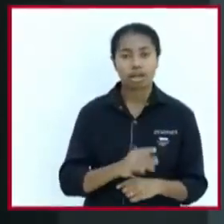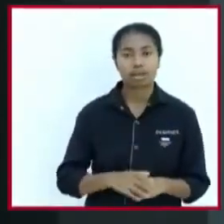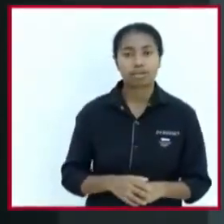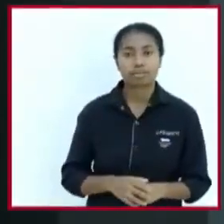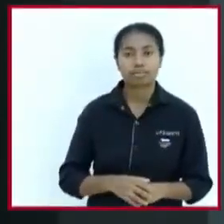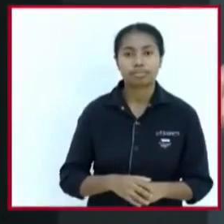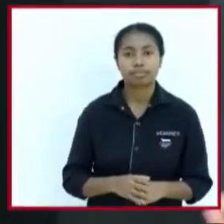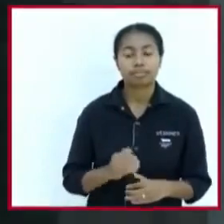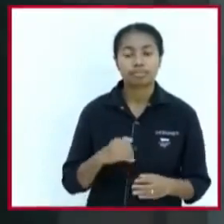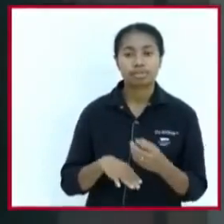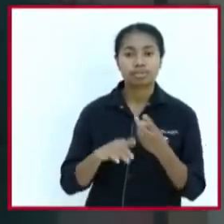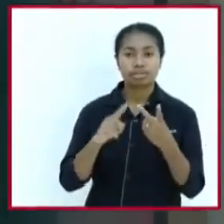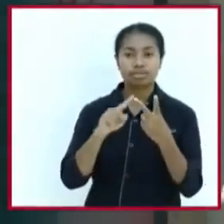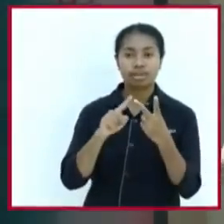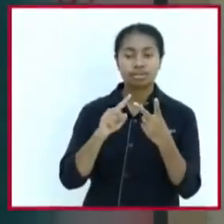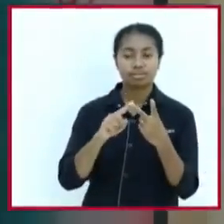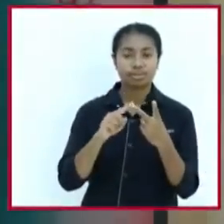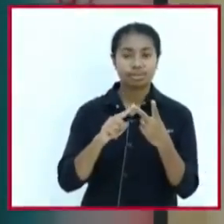Hai jadwal